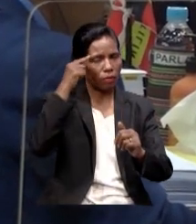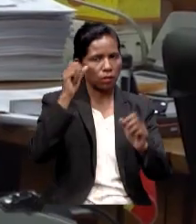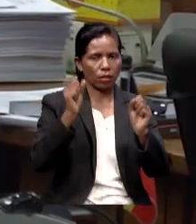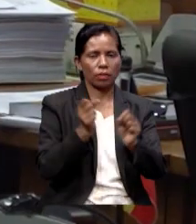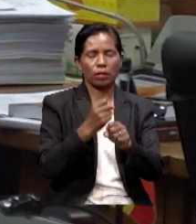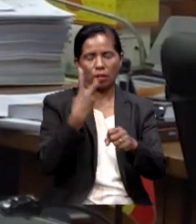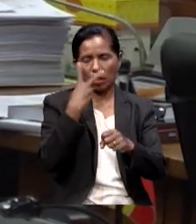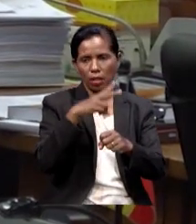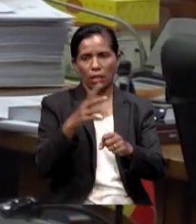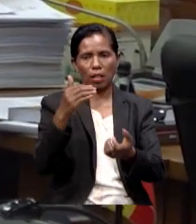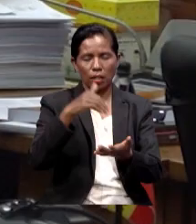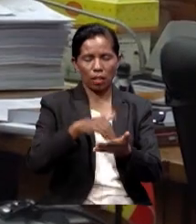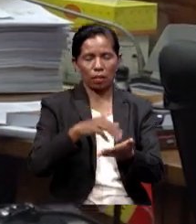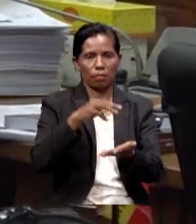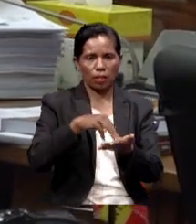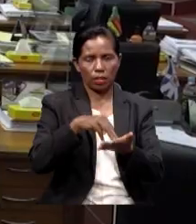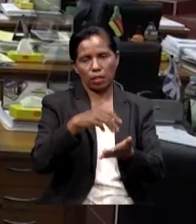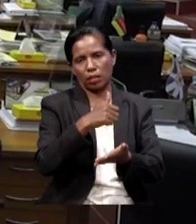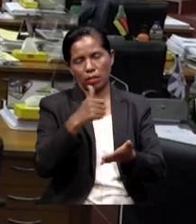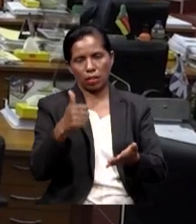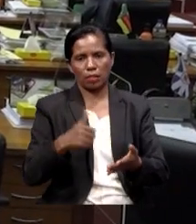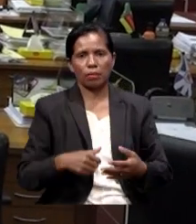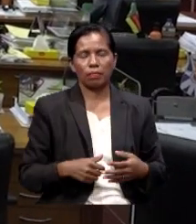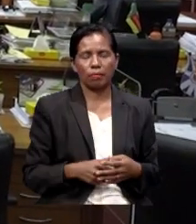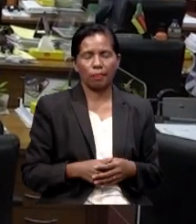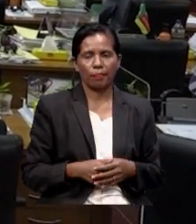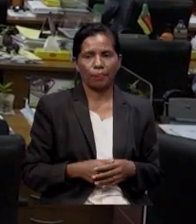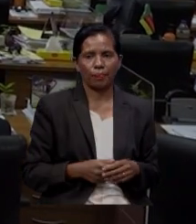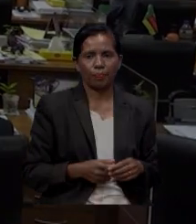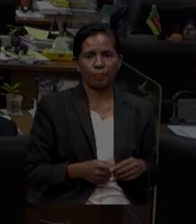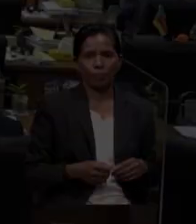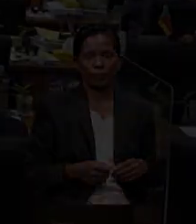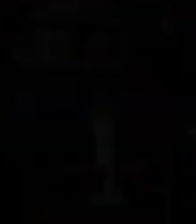atuhalo reformulação ba matéria balun Gasparinha de Souza Dilma Suzetti GMN.